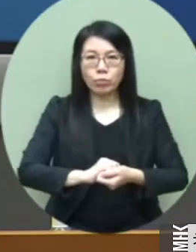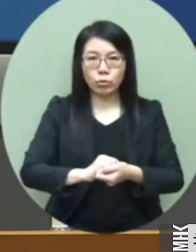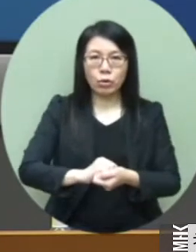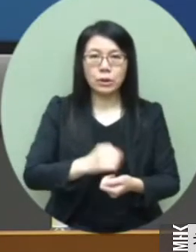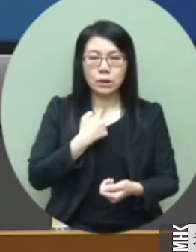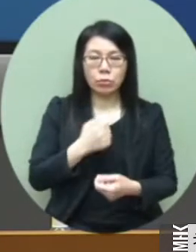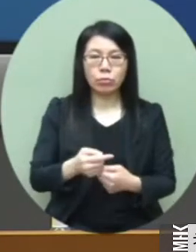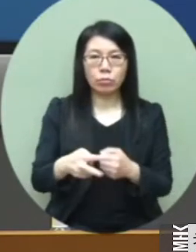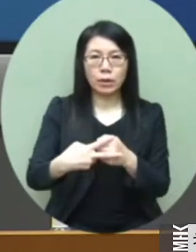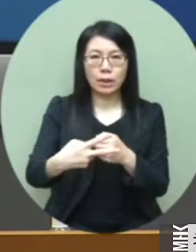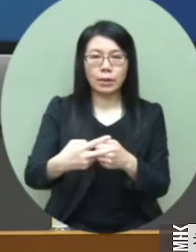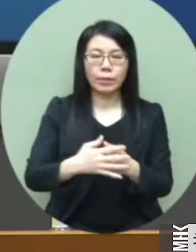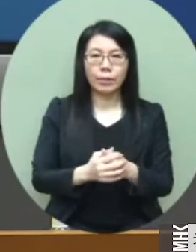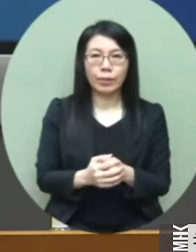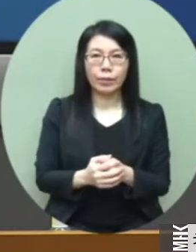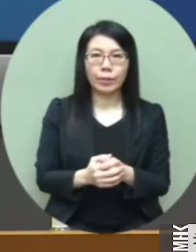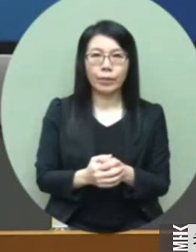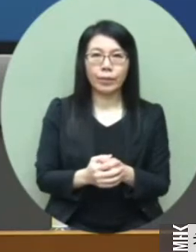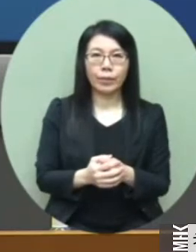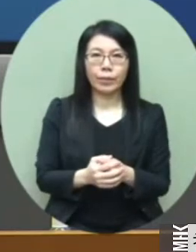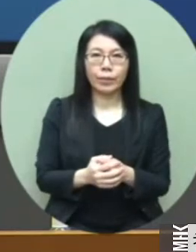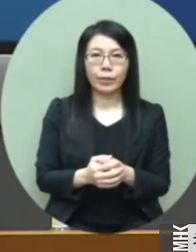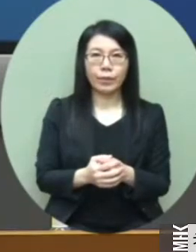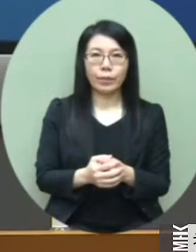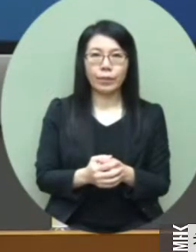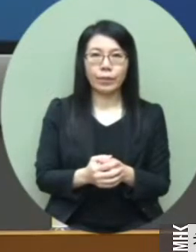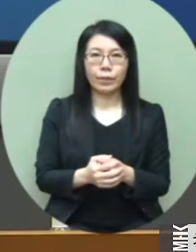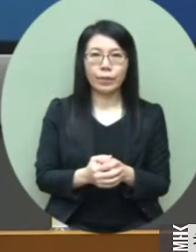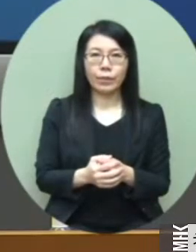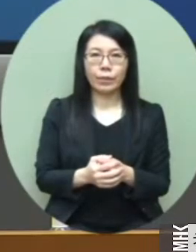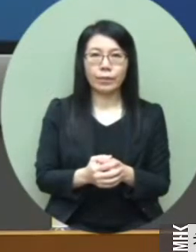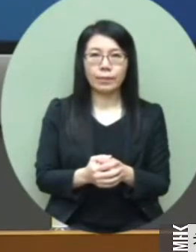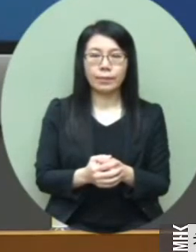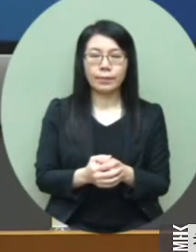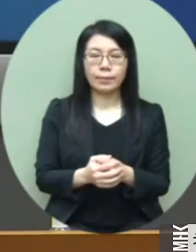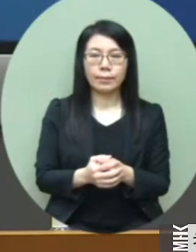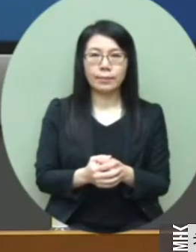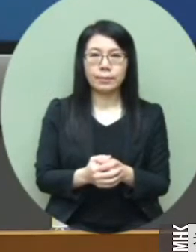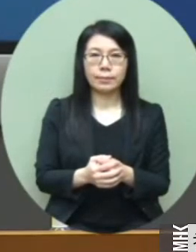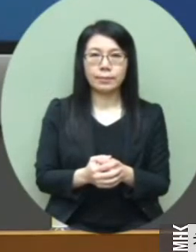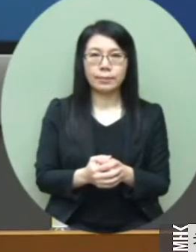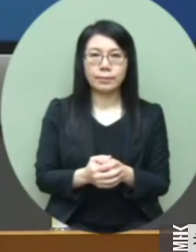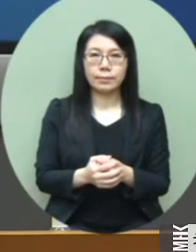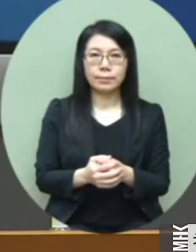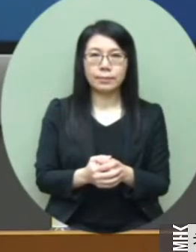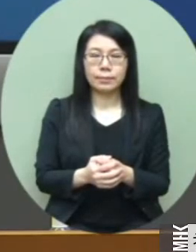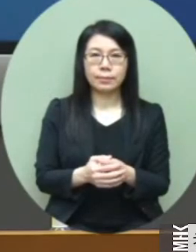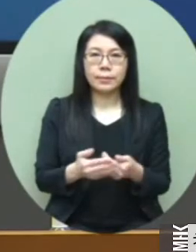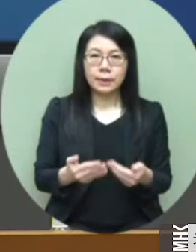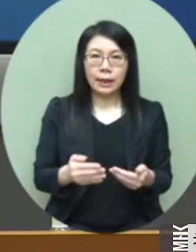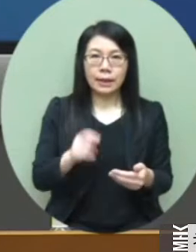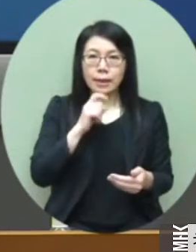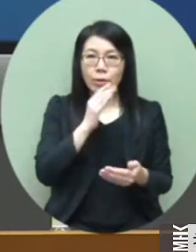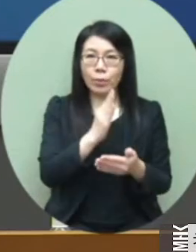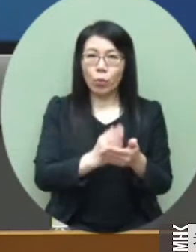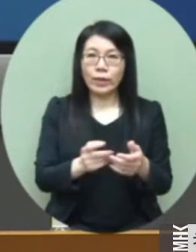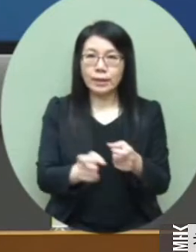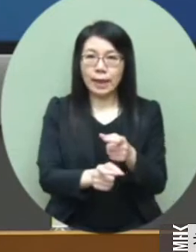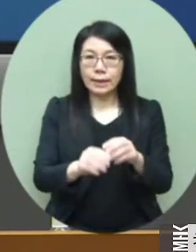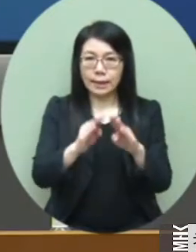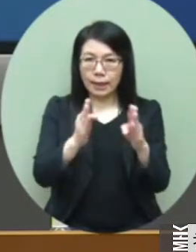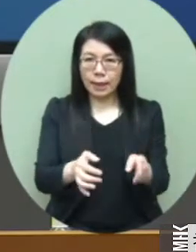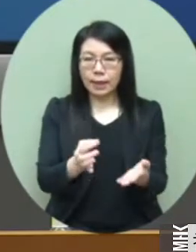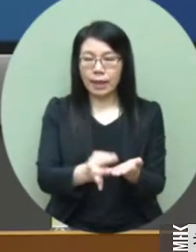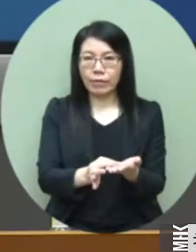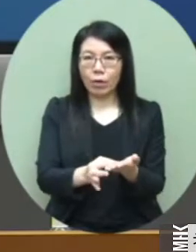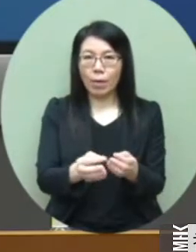二呢，就是现在我们好像一些开放的一些处所，他们在过去2年其实也